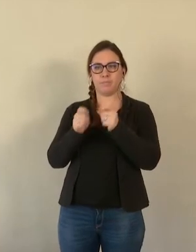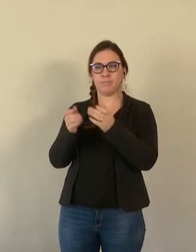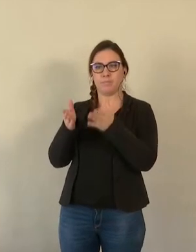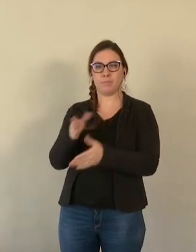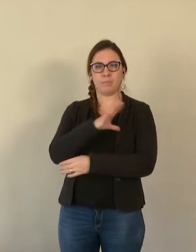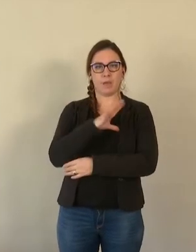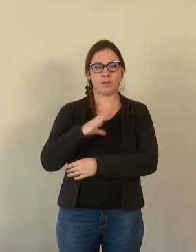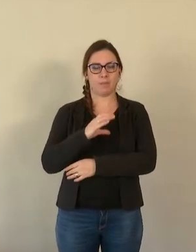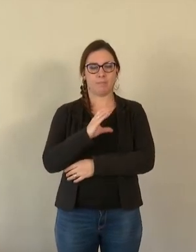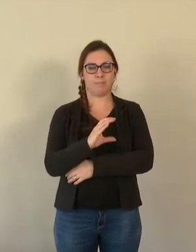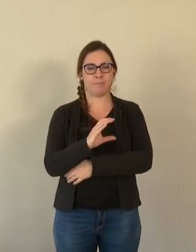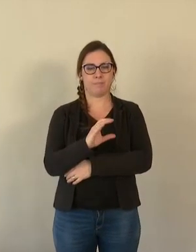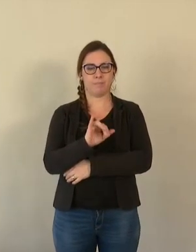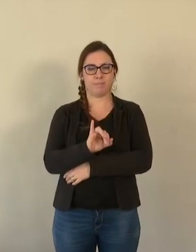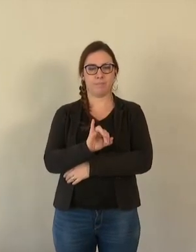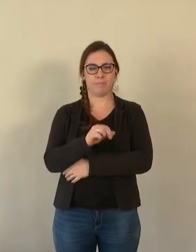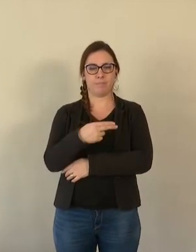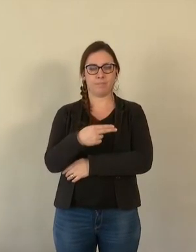dididel Khadija